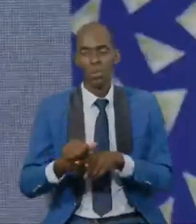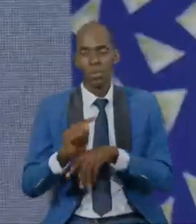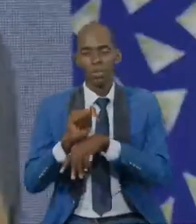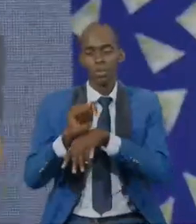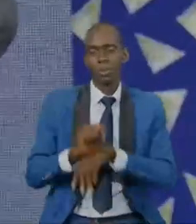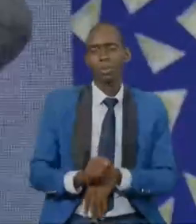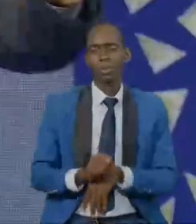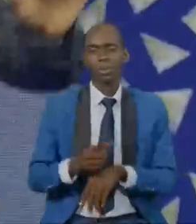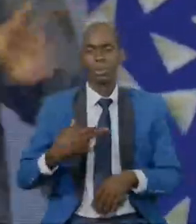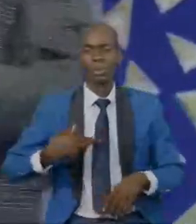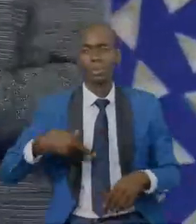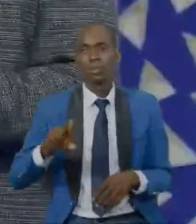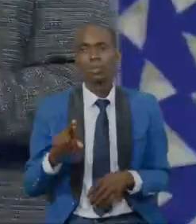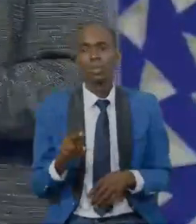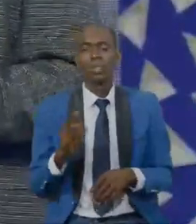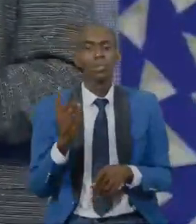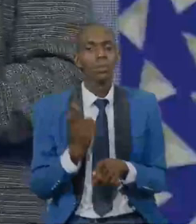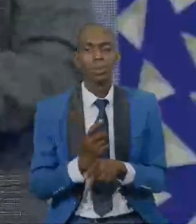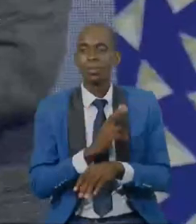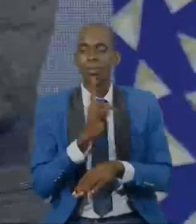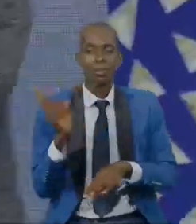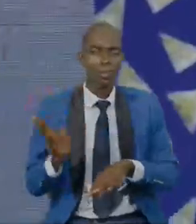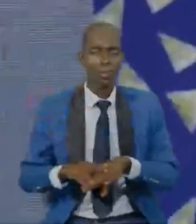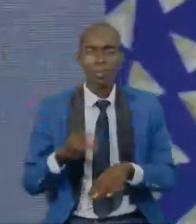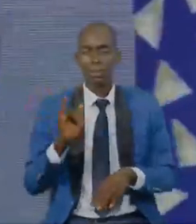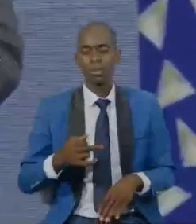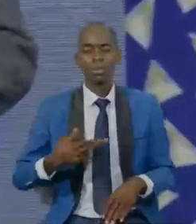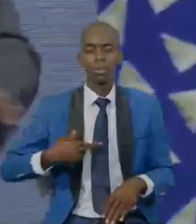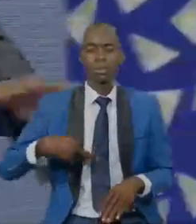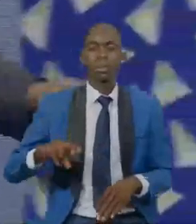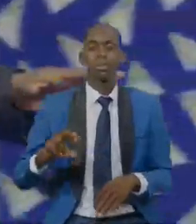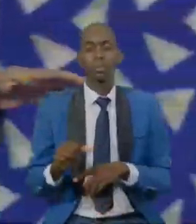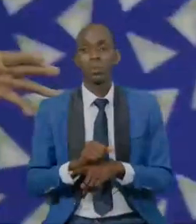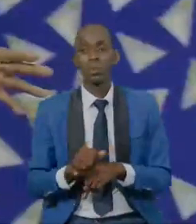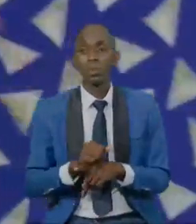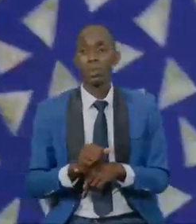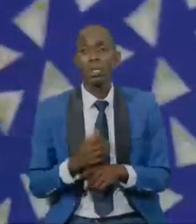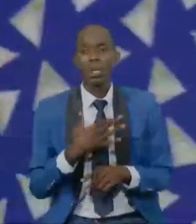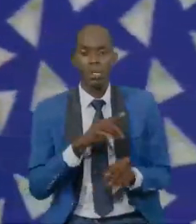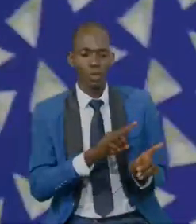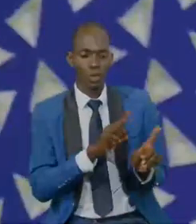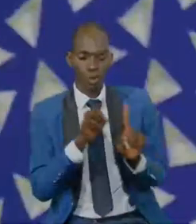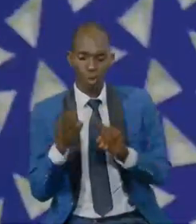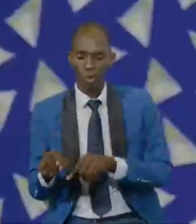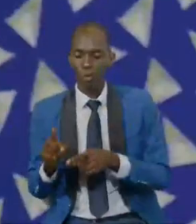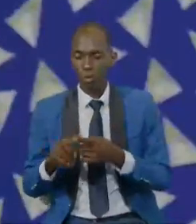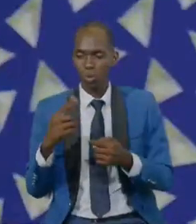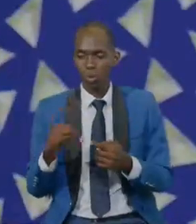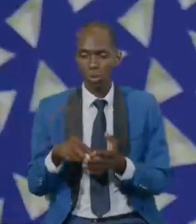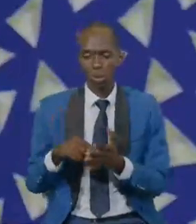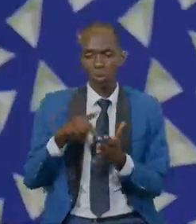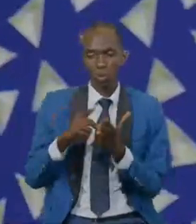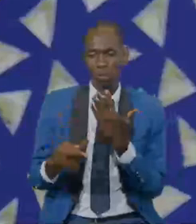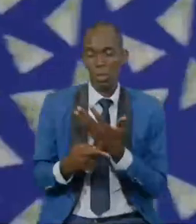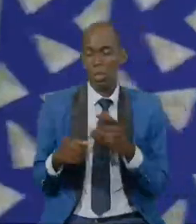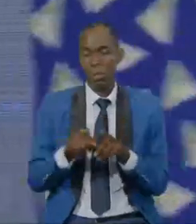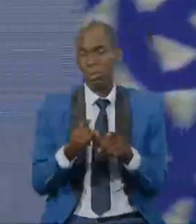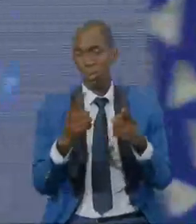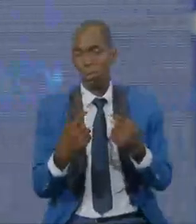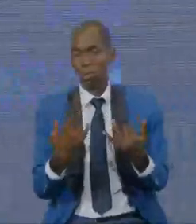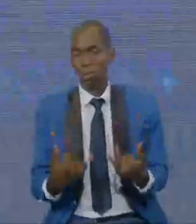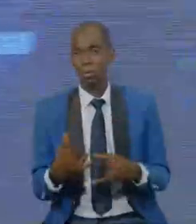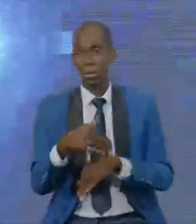es traditionnellement religieux, religious, habituellement religieux, come to the crusade like you have come tonight. Tu viens à la croisade